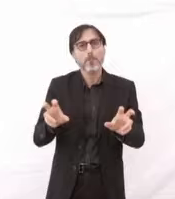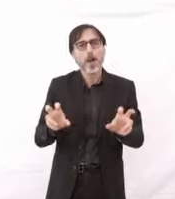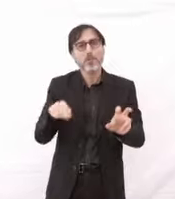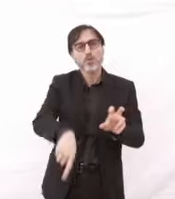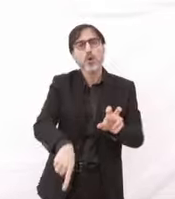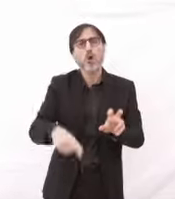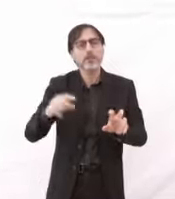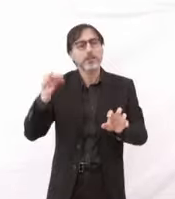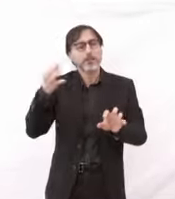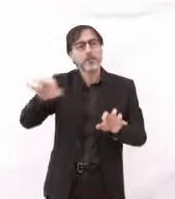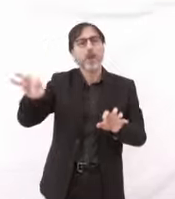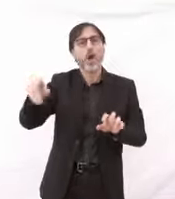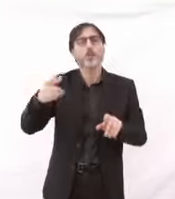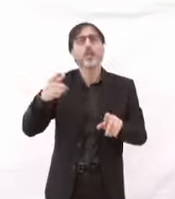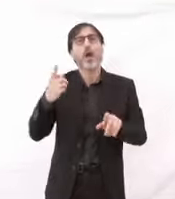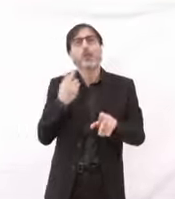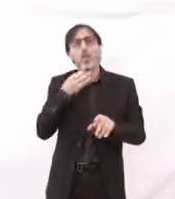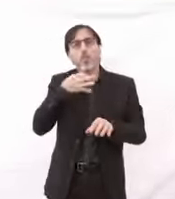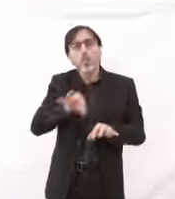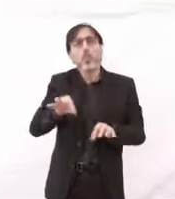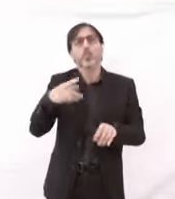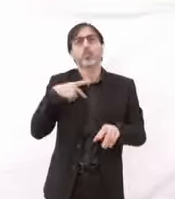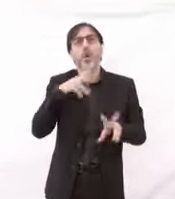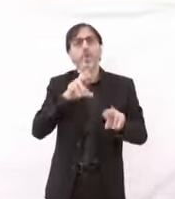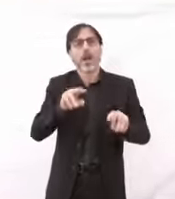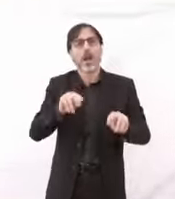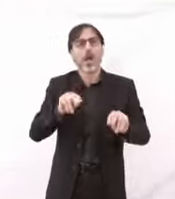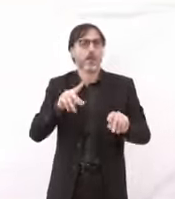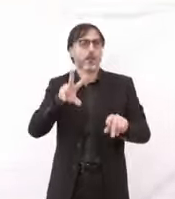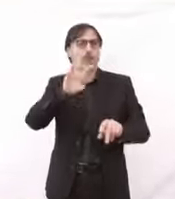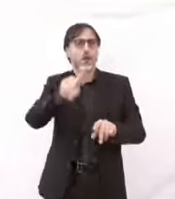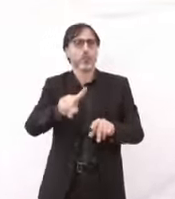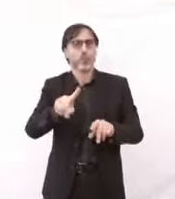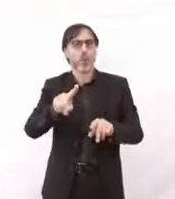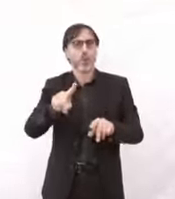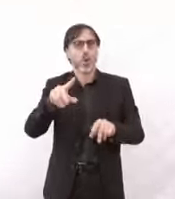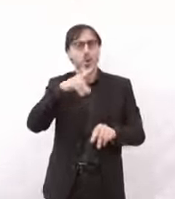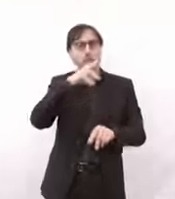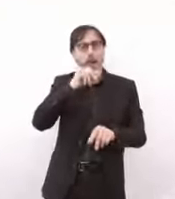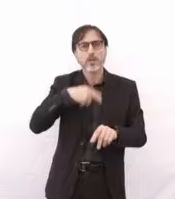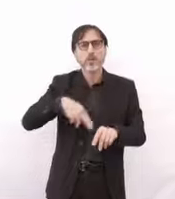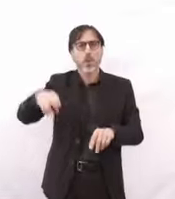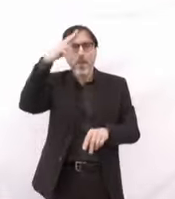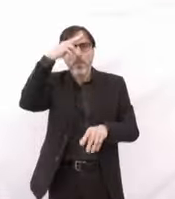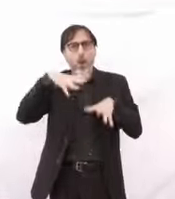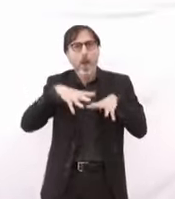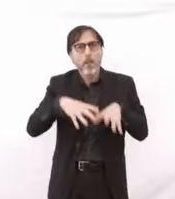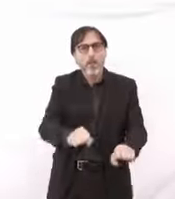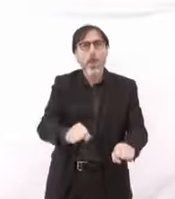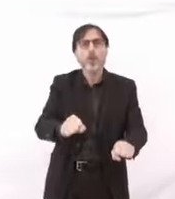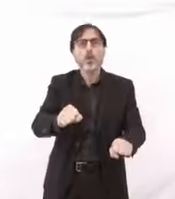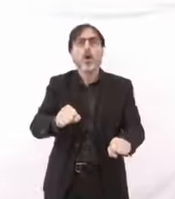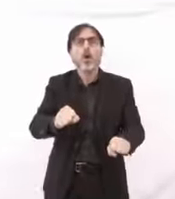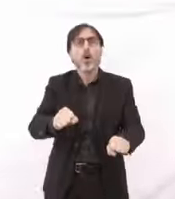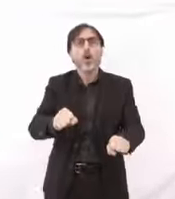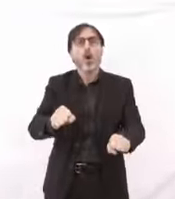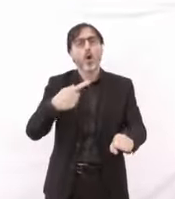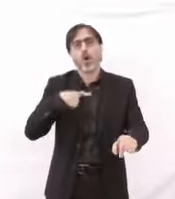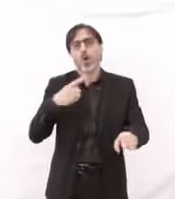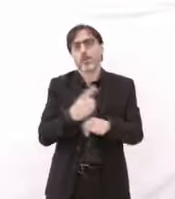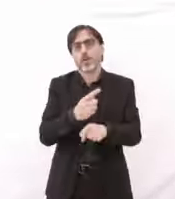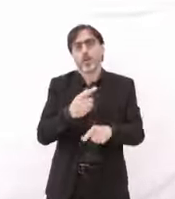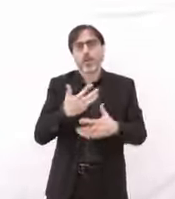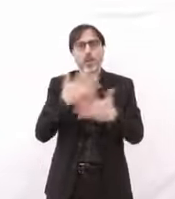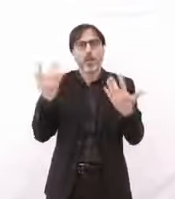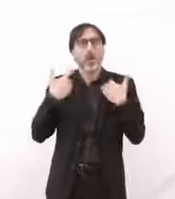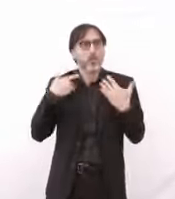straordinaria, nella quale si è potuto parlare di 21 marzo, si è parlato di memoria e di impegno, così come non vi sfuggirà che